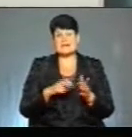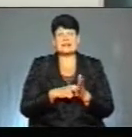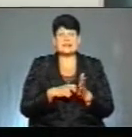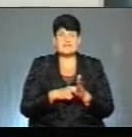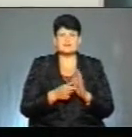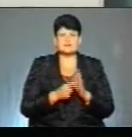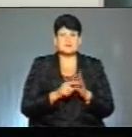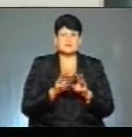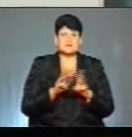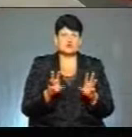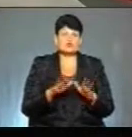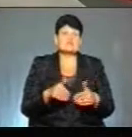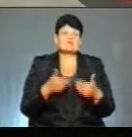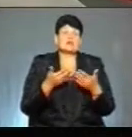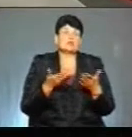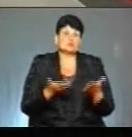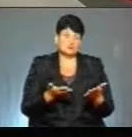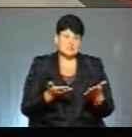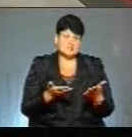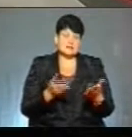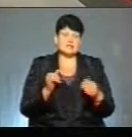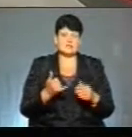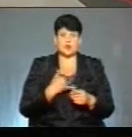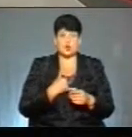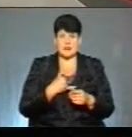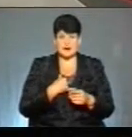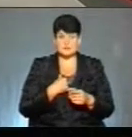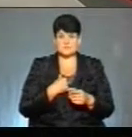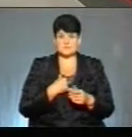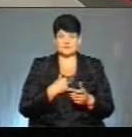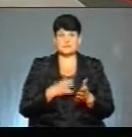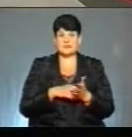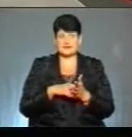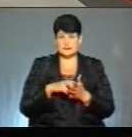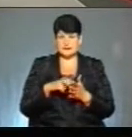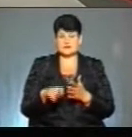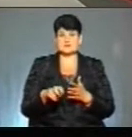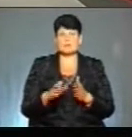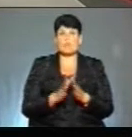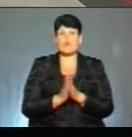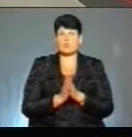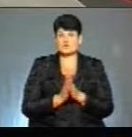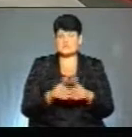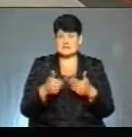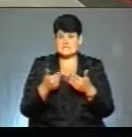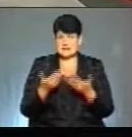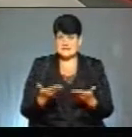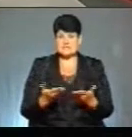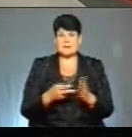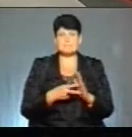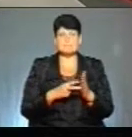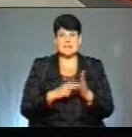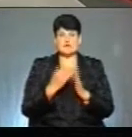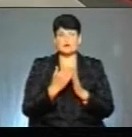до Кабміну, де звернулися, і саме до нас надійшов такий лист з пропозиціями плану